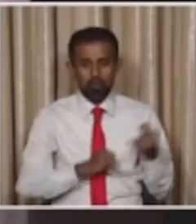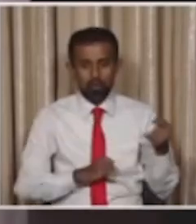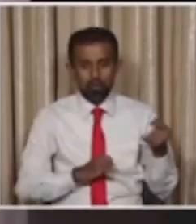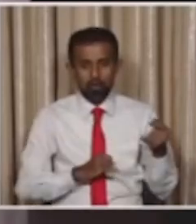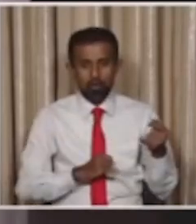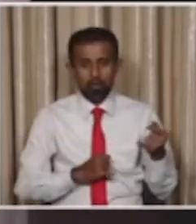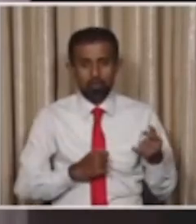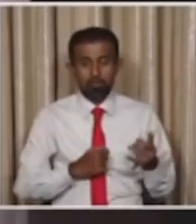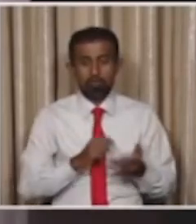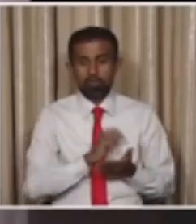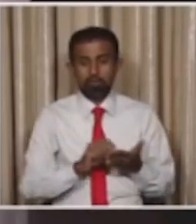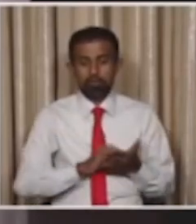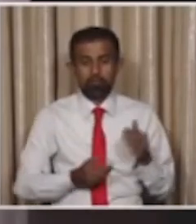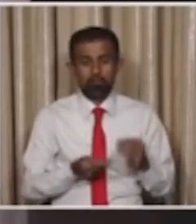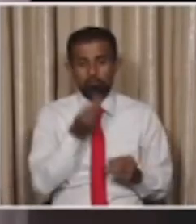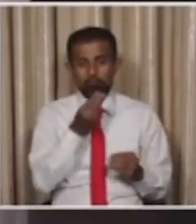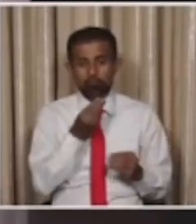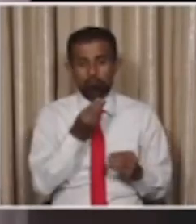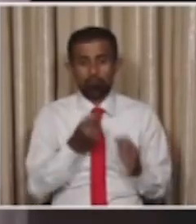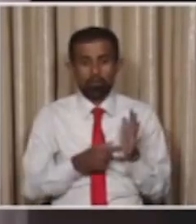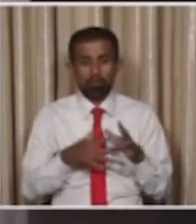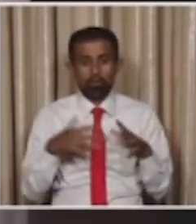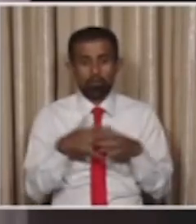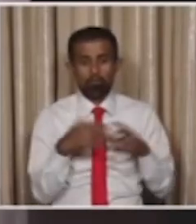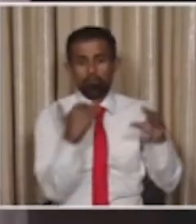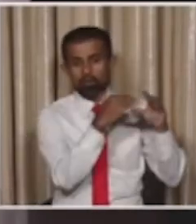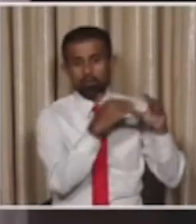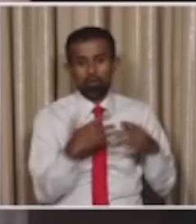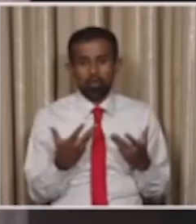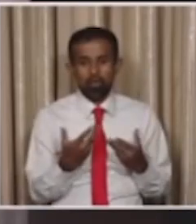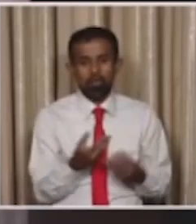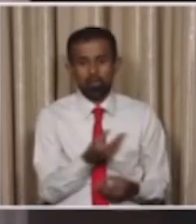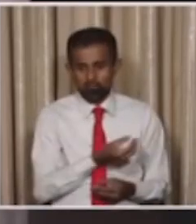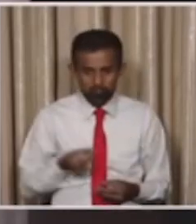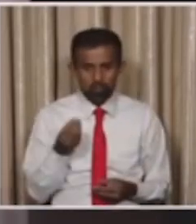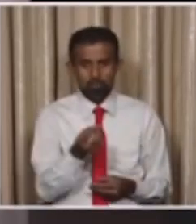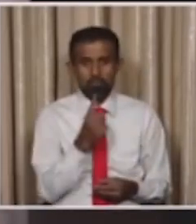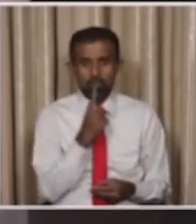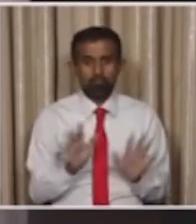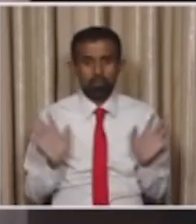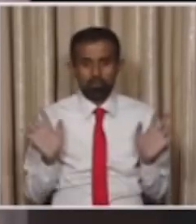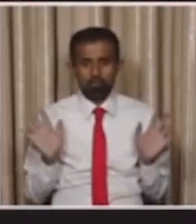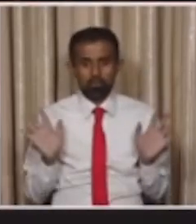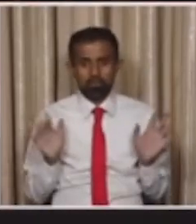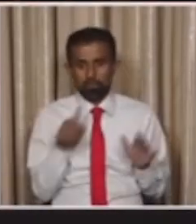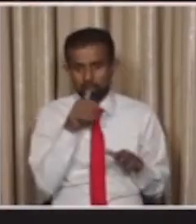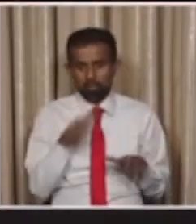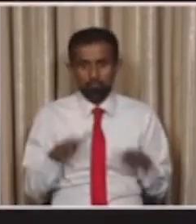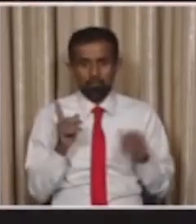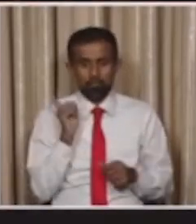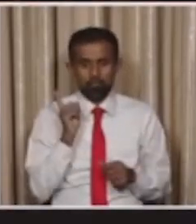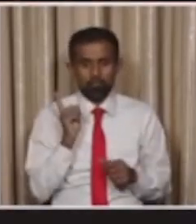ඒ ලිඛිතව වැඩි කිරීම නෛතිකව ගිහිල්ලා නෑ. ඒක ලබා දෙන්නේ කියලා මං කියන්නේ. එච්චරයි. ගංගතුන් නිසා ප්‍රමාද වෙන්නේ. හරි, මම